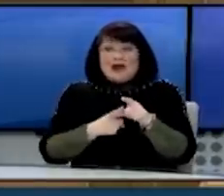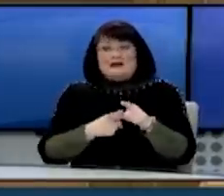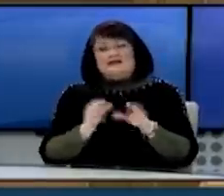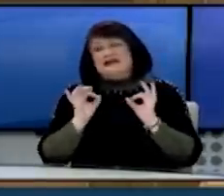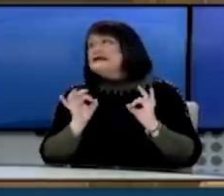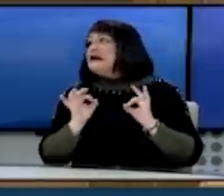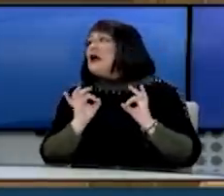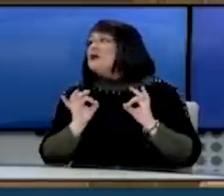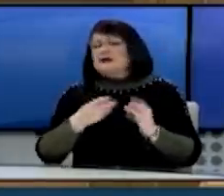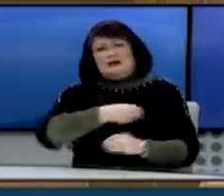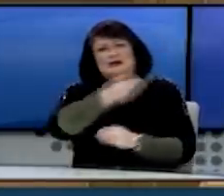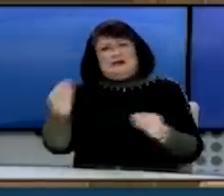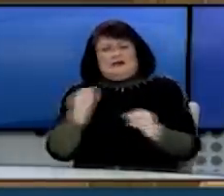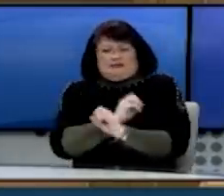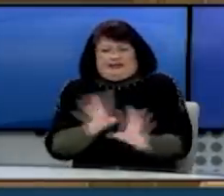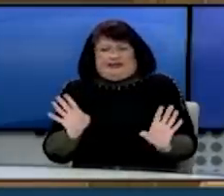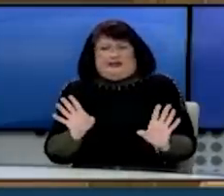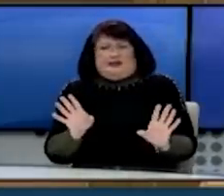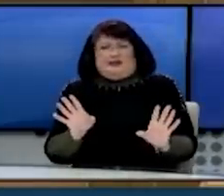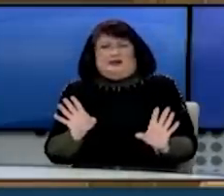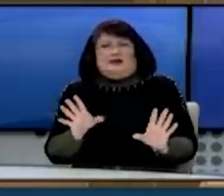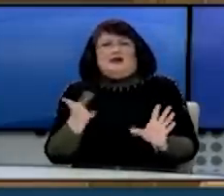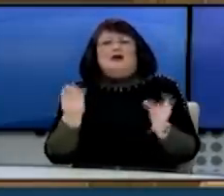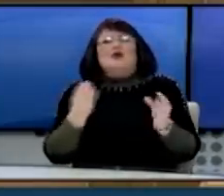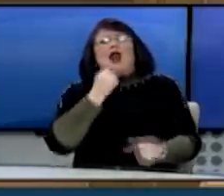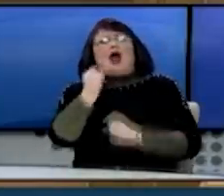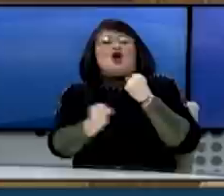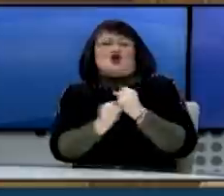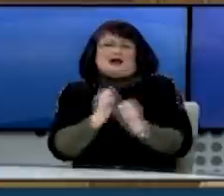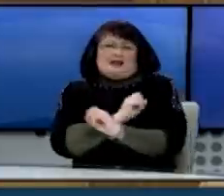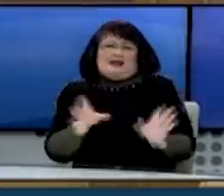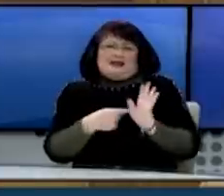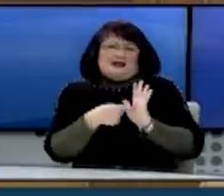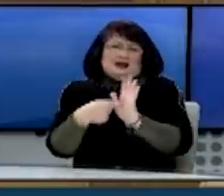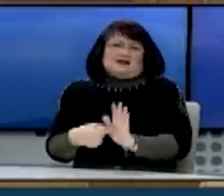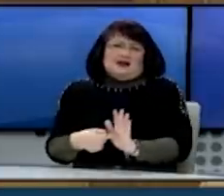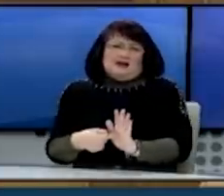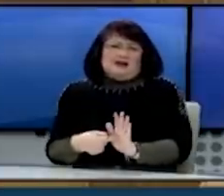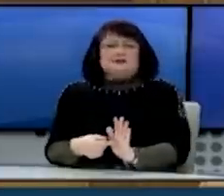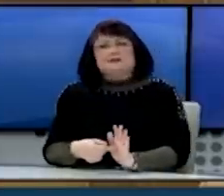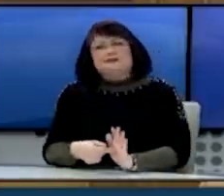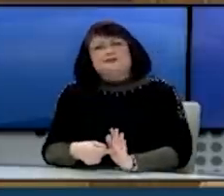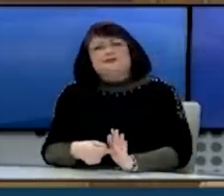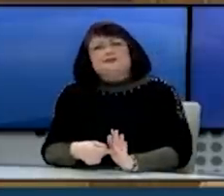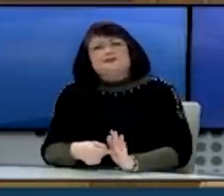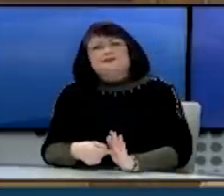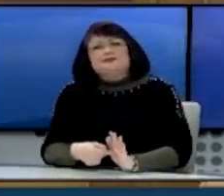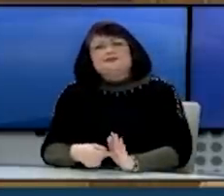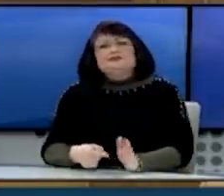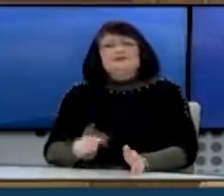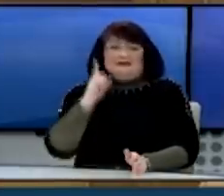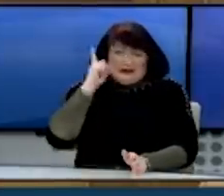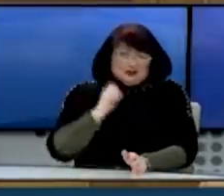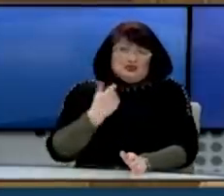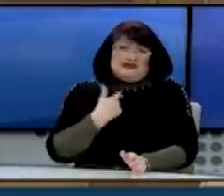βέβαια τα έχει δώσει στη δημοσιότητα εδώ και πάρα πολλά χρόνια, χώρια που είναι γνωστό ότι